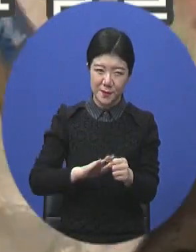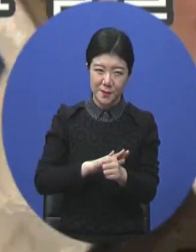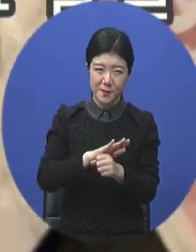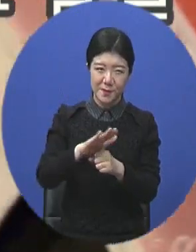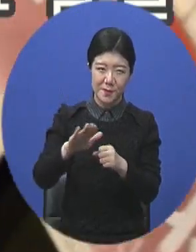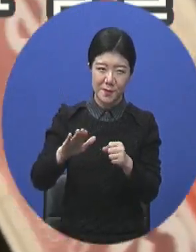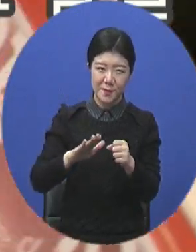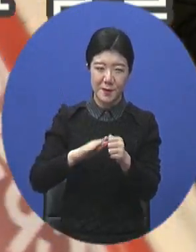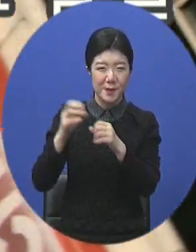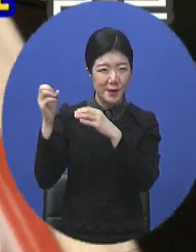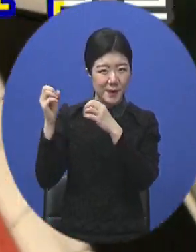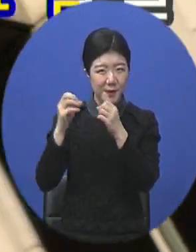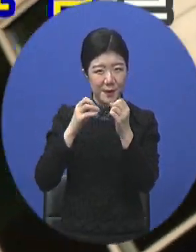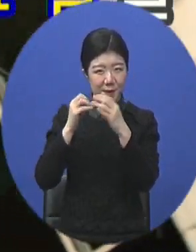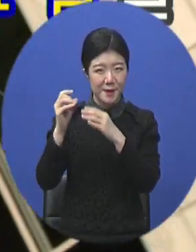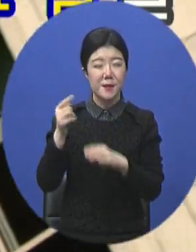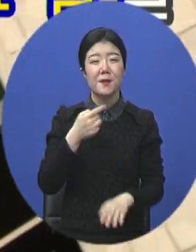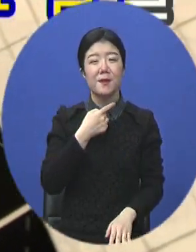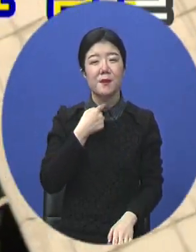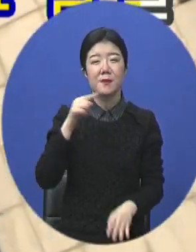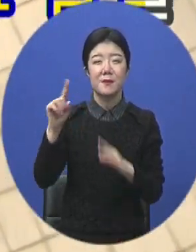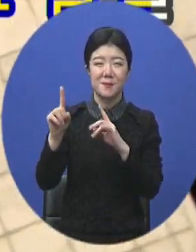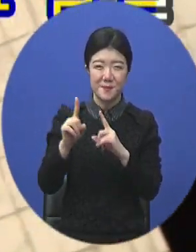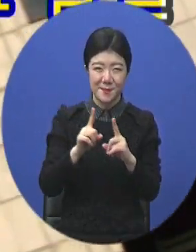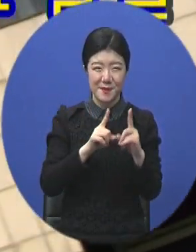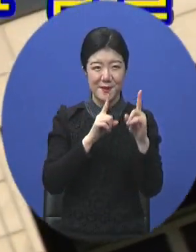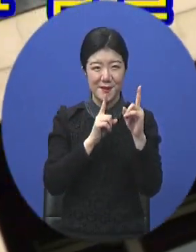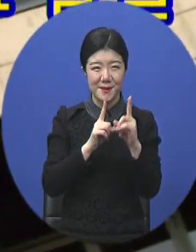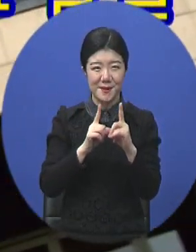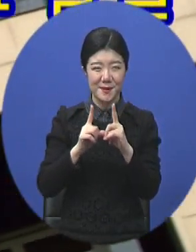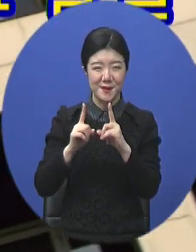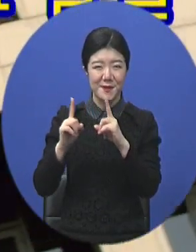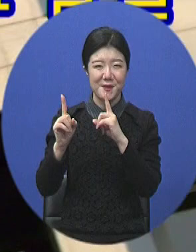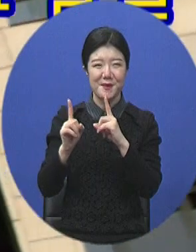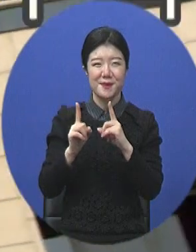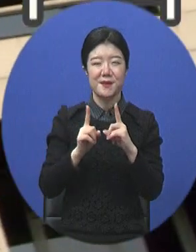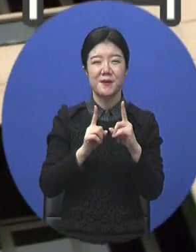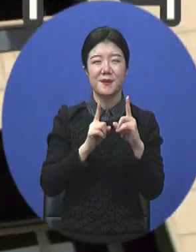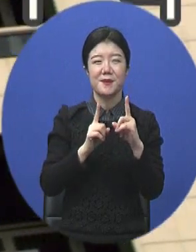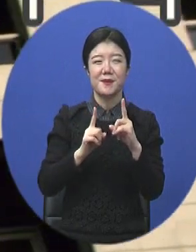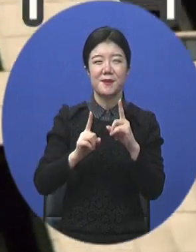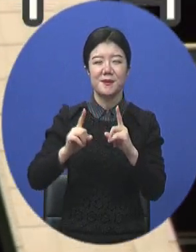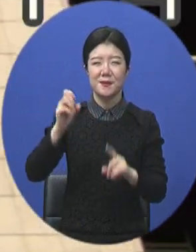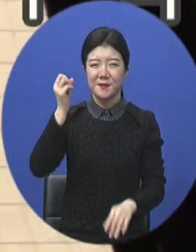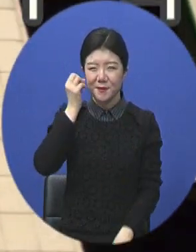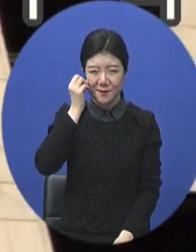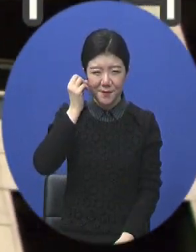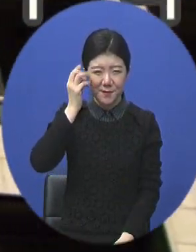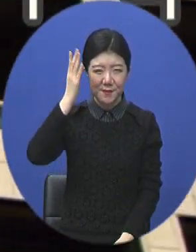사랑해요 속삭이던 그 말을